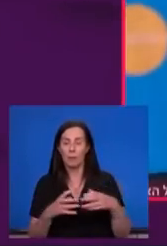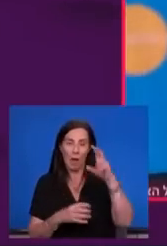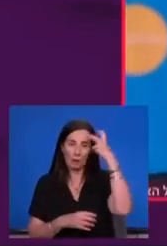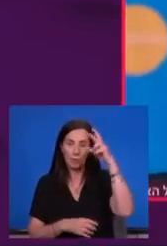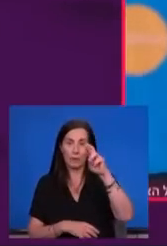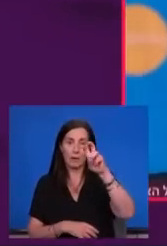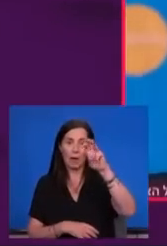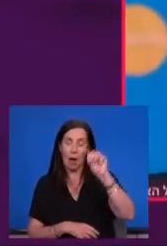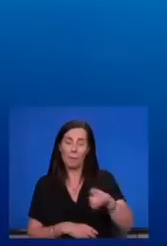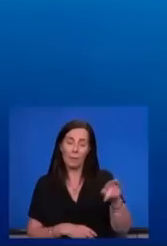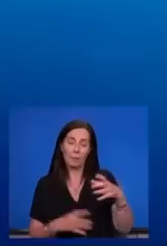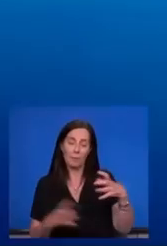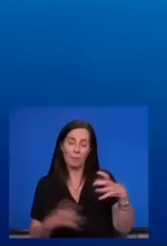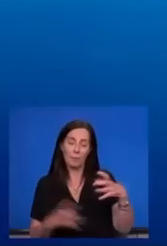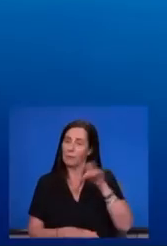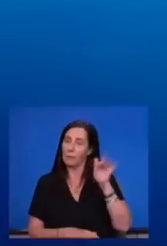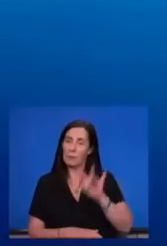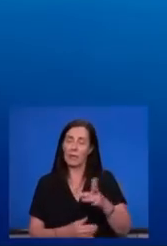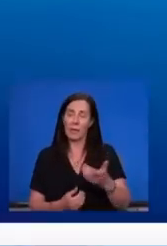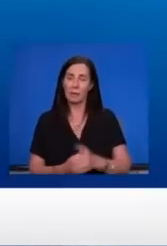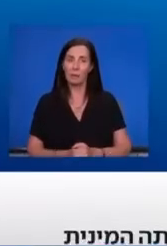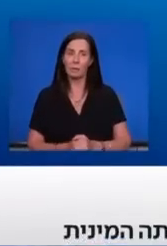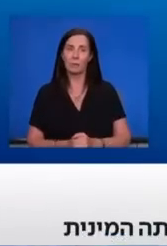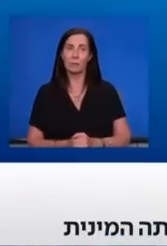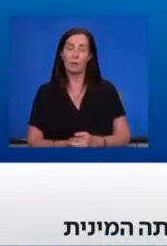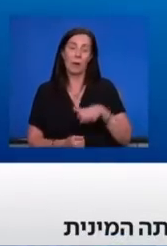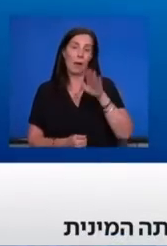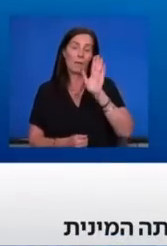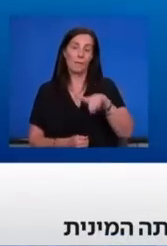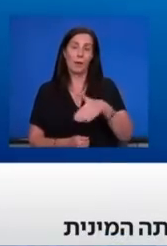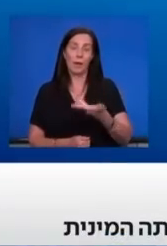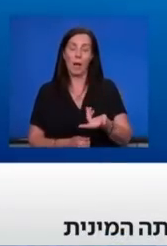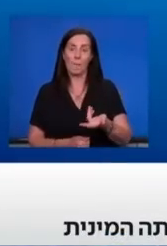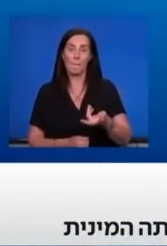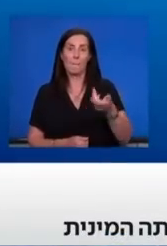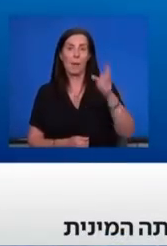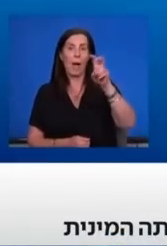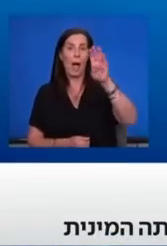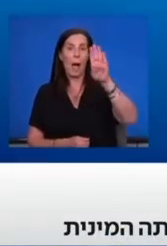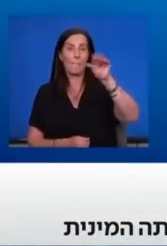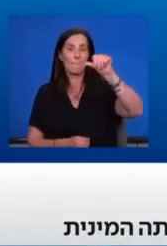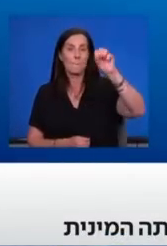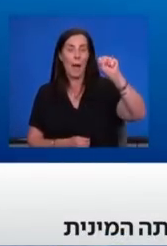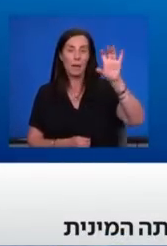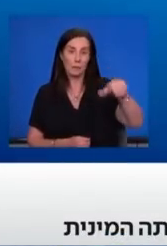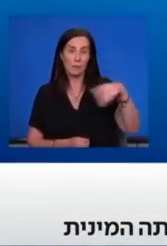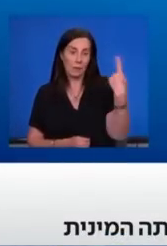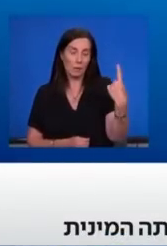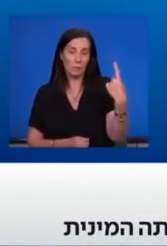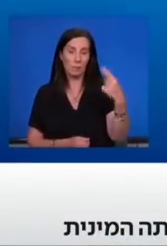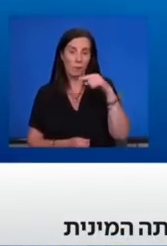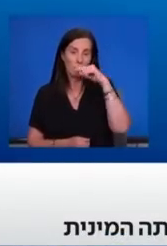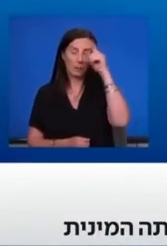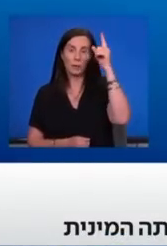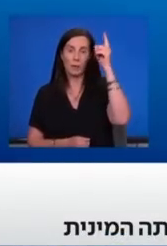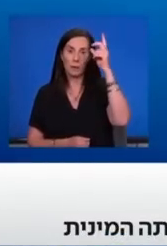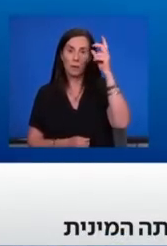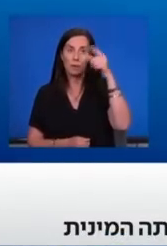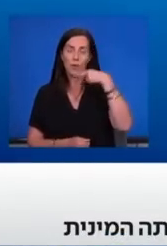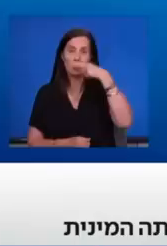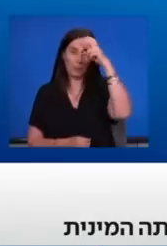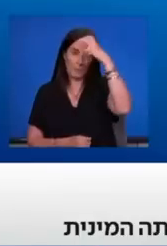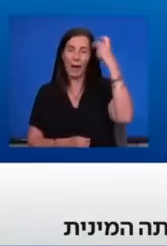והיא מתנגדת. שלא לדבר, מנסור עבאס, מהמפלגה של ווליטה, שמתגאה בערבית, שהוא מדבר